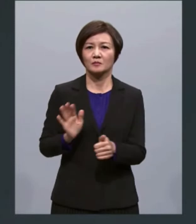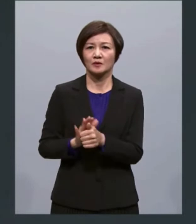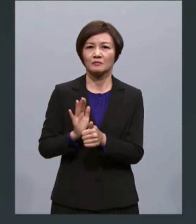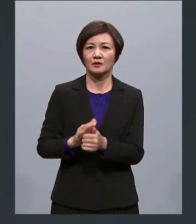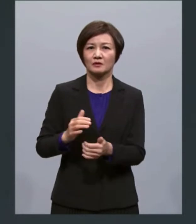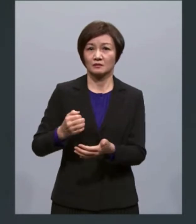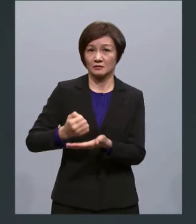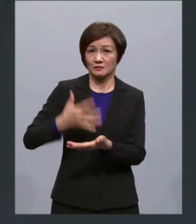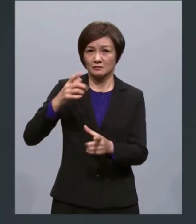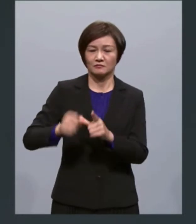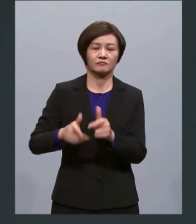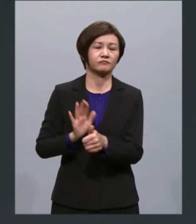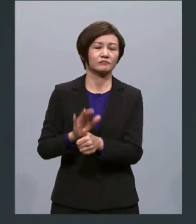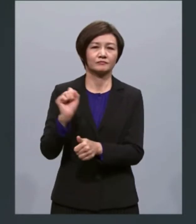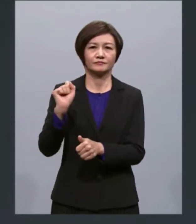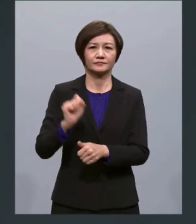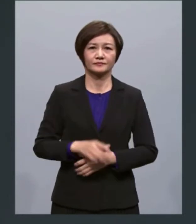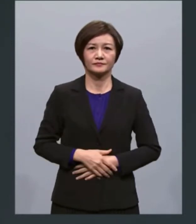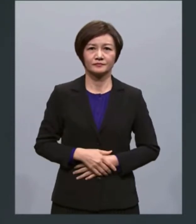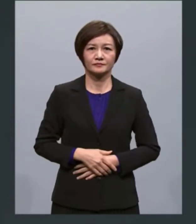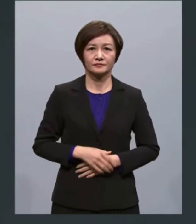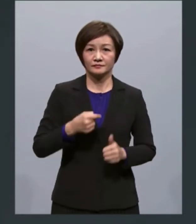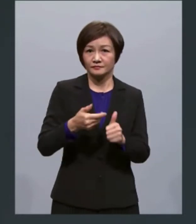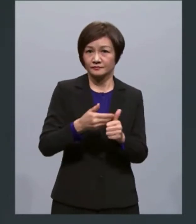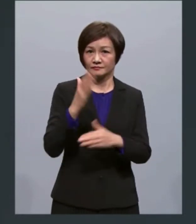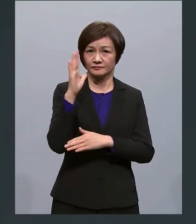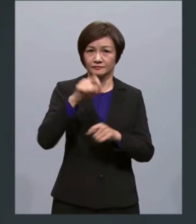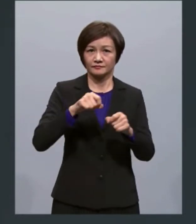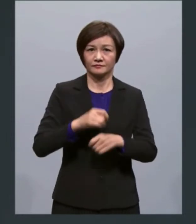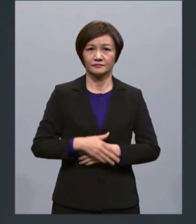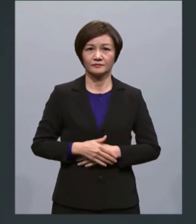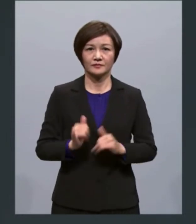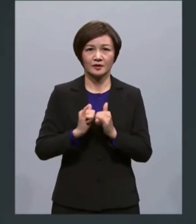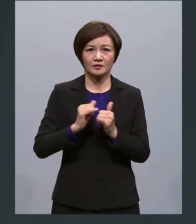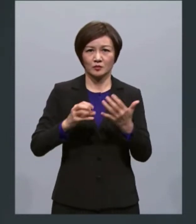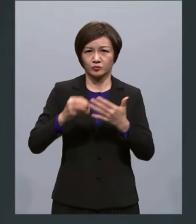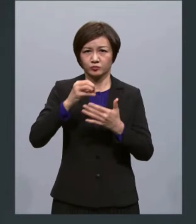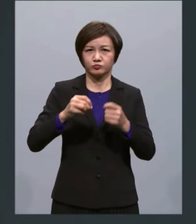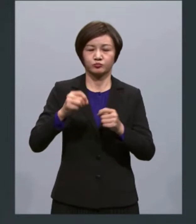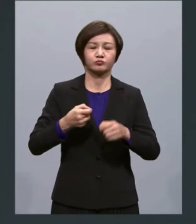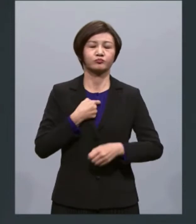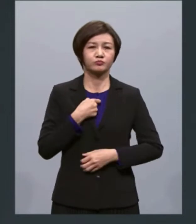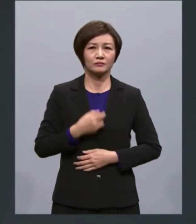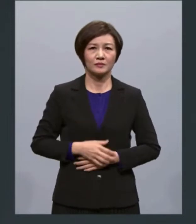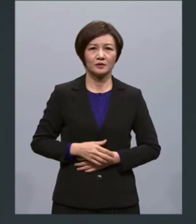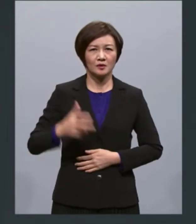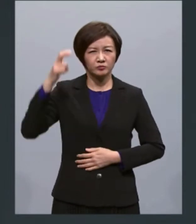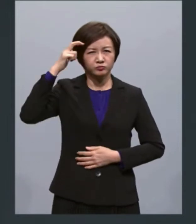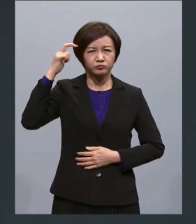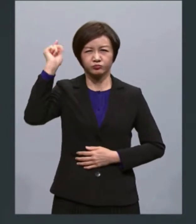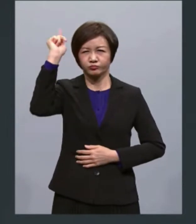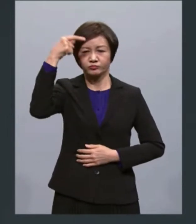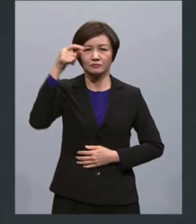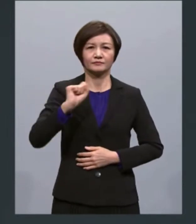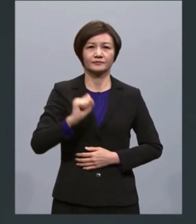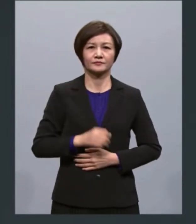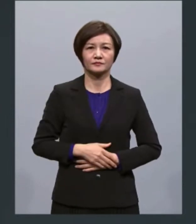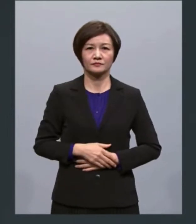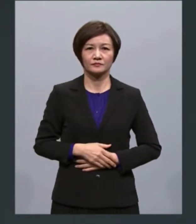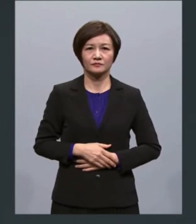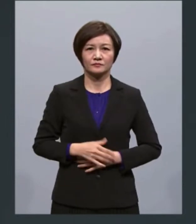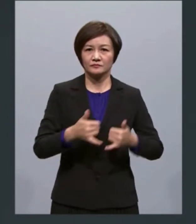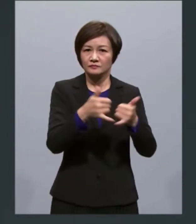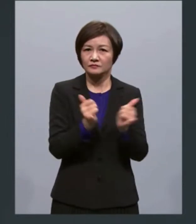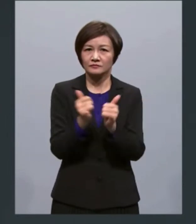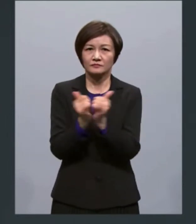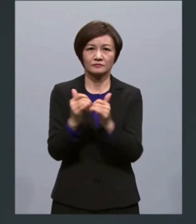商的那一方。面对教育政策，我们要促进社会阶级流动，而不是顽固守旧。面对族